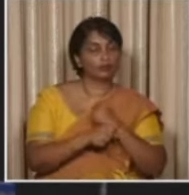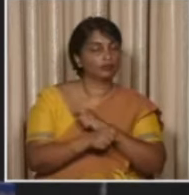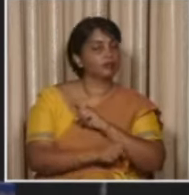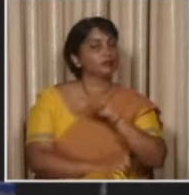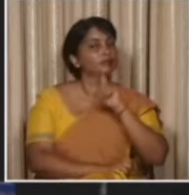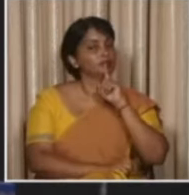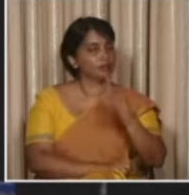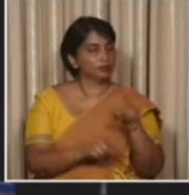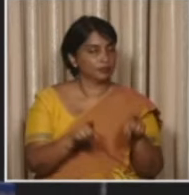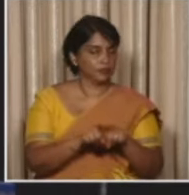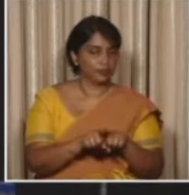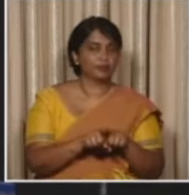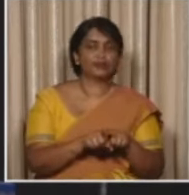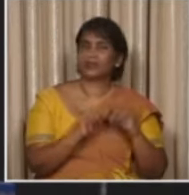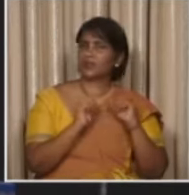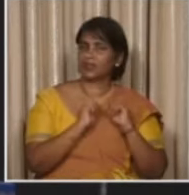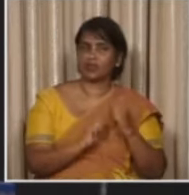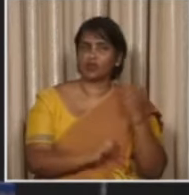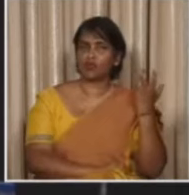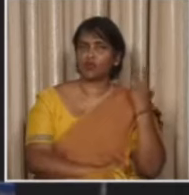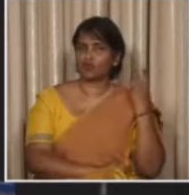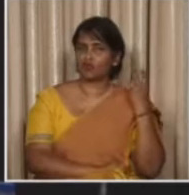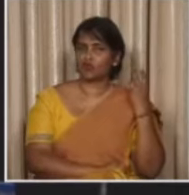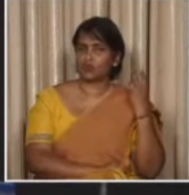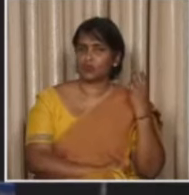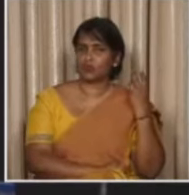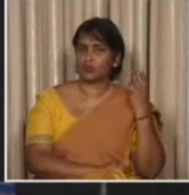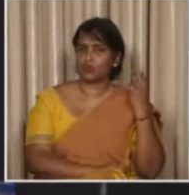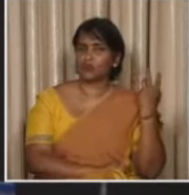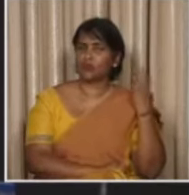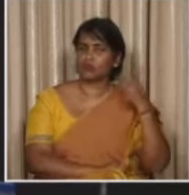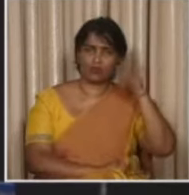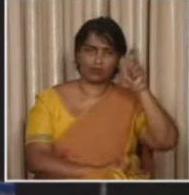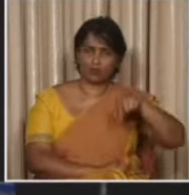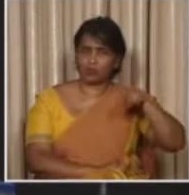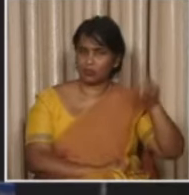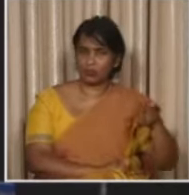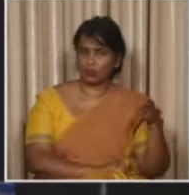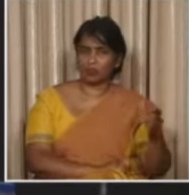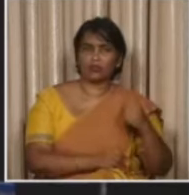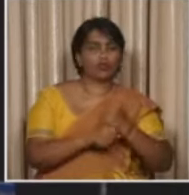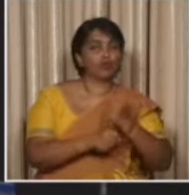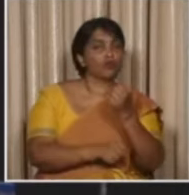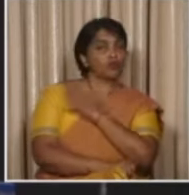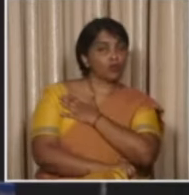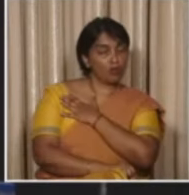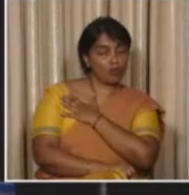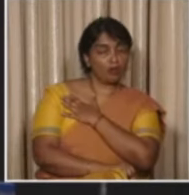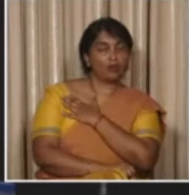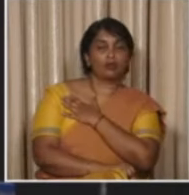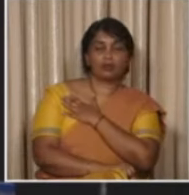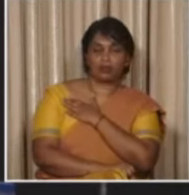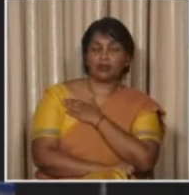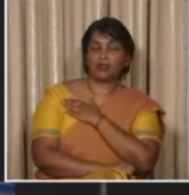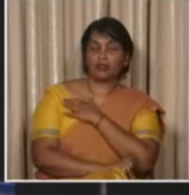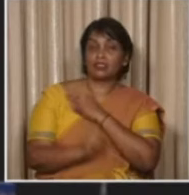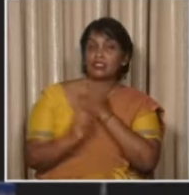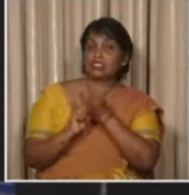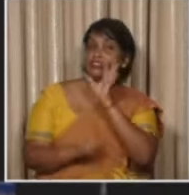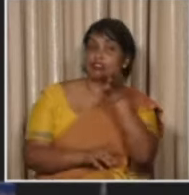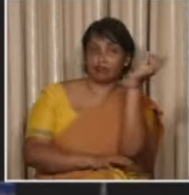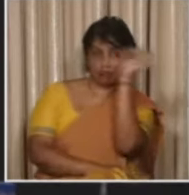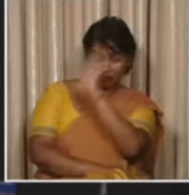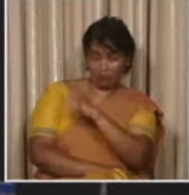കാരണയാ തമായി ഐ മേ മുസ്ലിം പിരിസക് ഗോട്ടാബേ രാജപക്ഷ മത്തുമാവ ജനാധിപതി